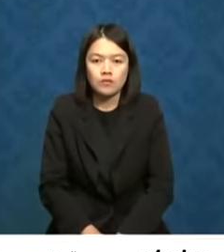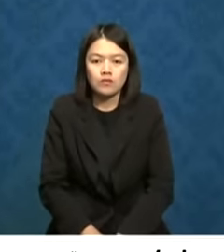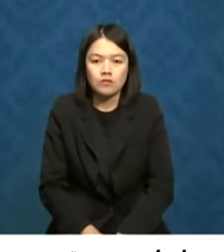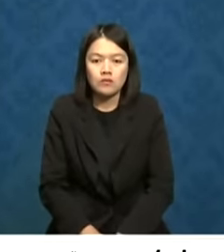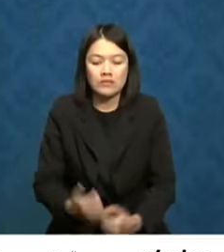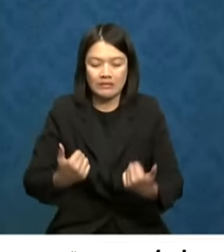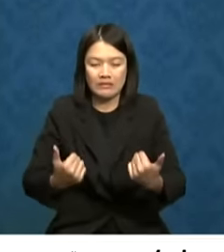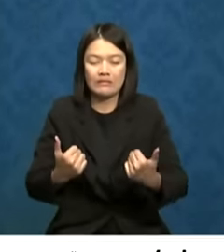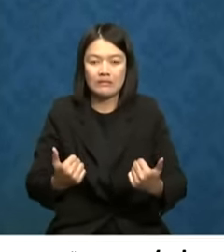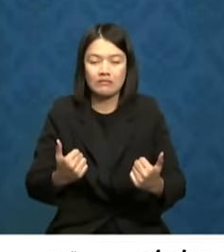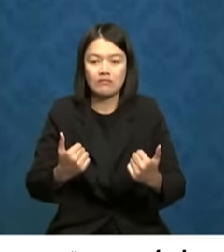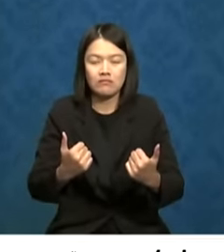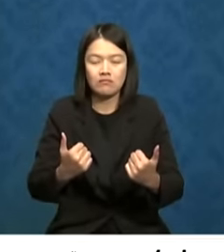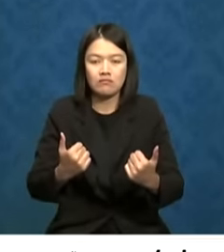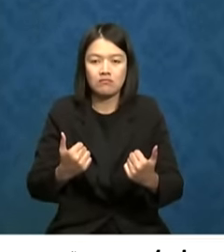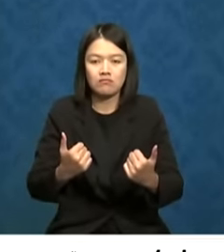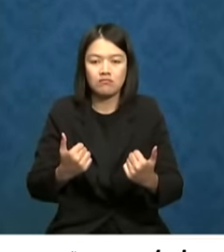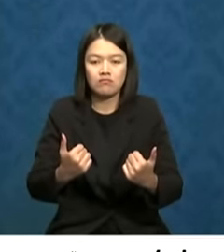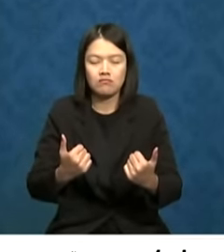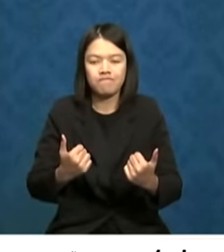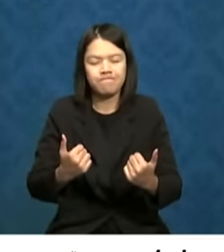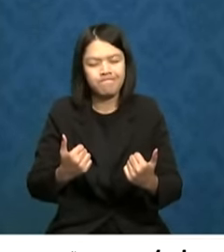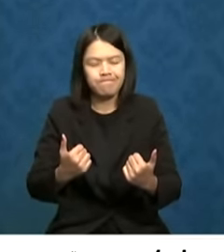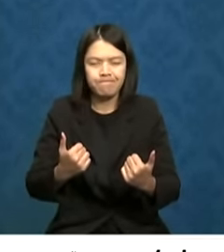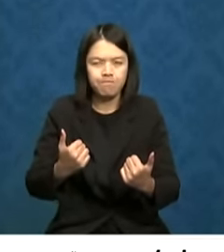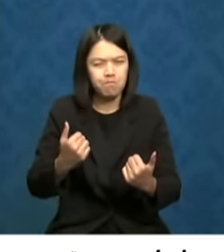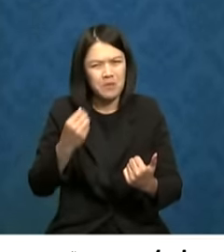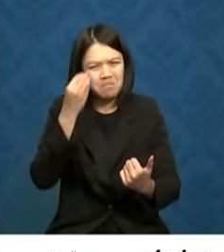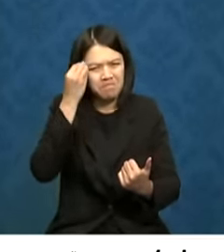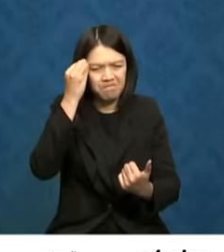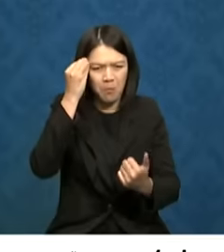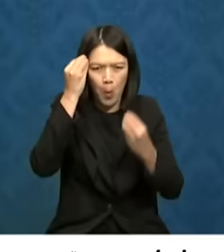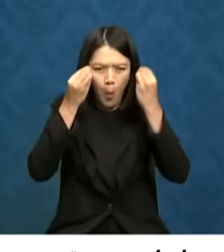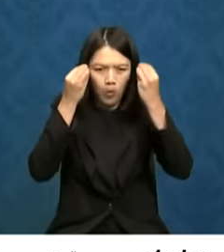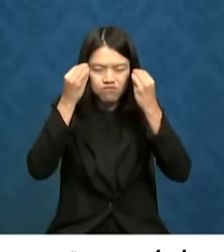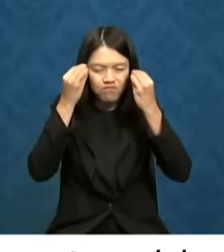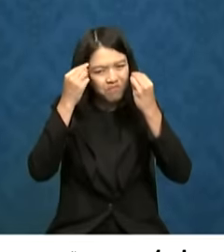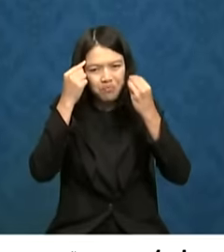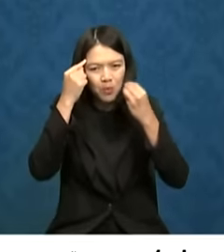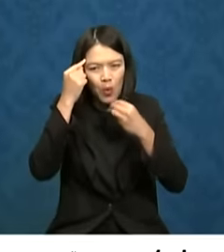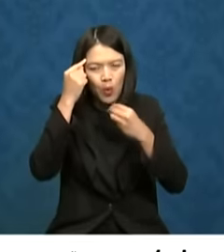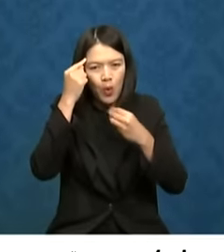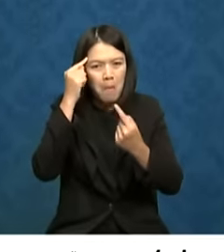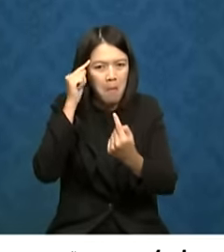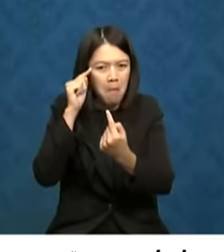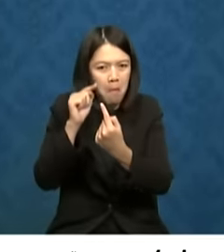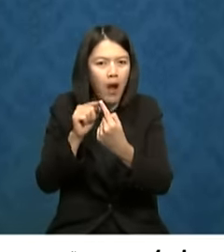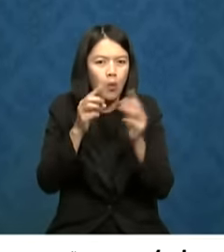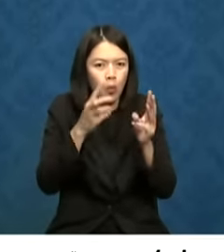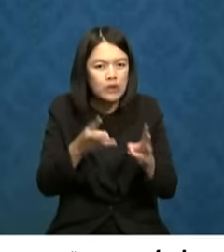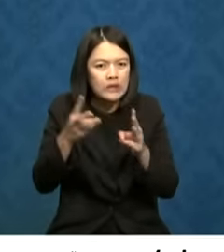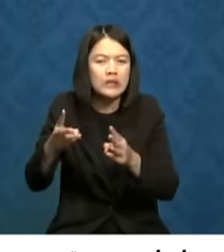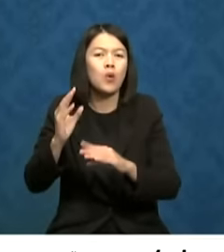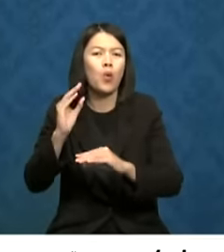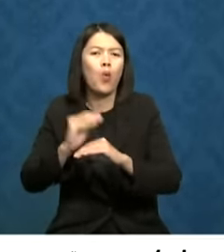ขณะนี้เกิดความสับสนในเรื่องเป้าหมายและวิธีการของ